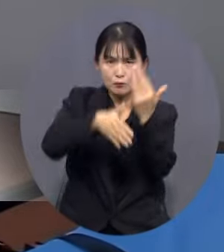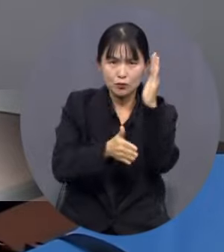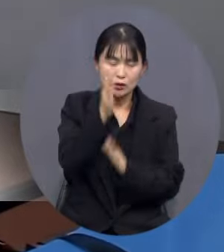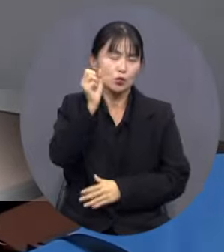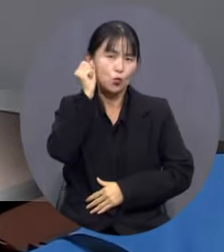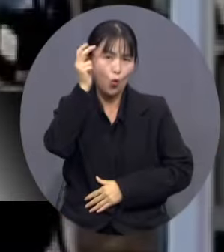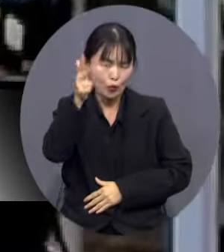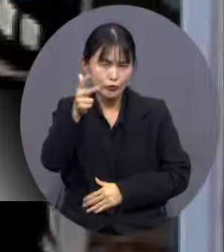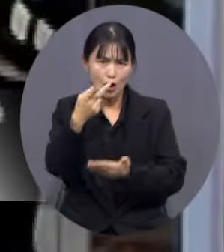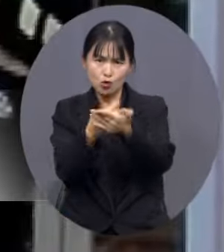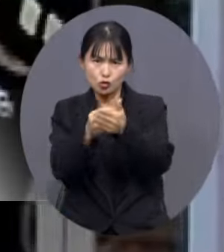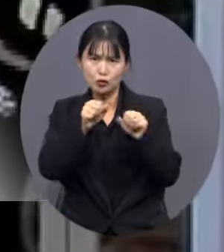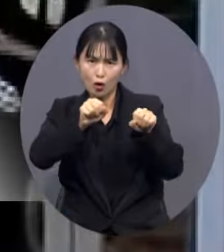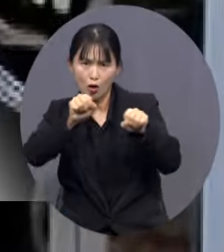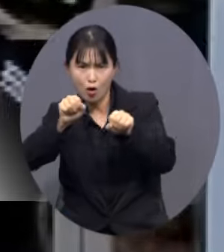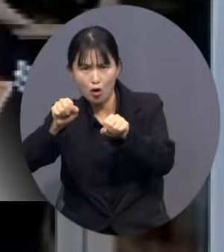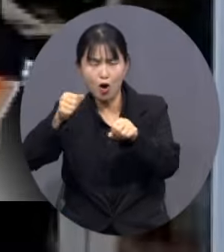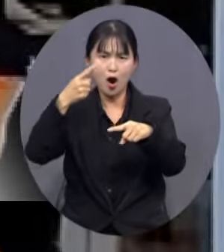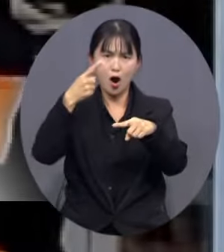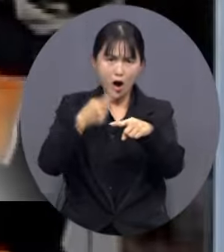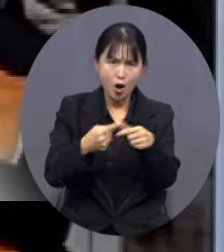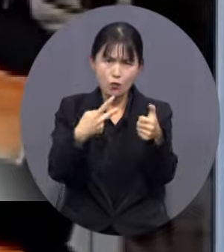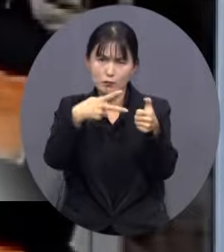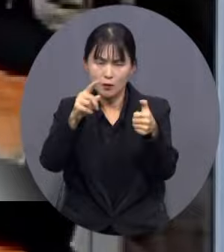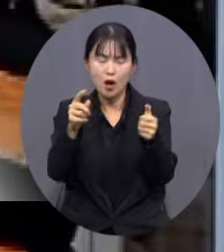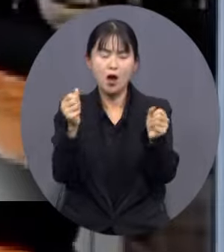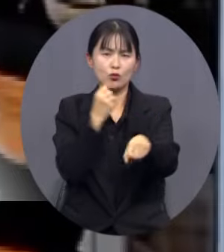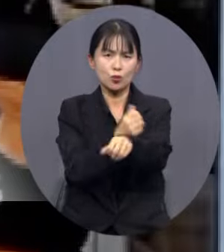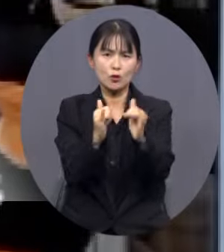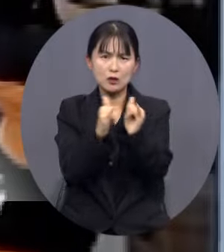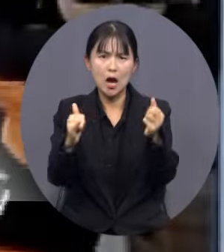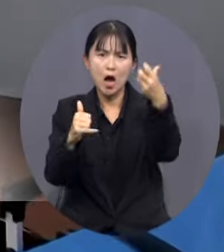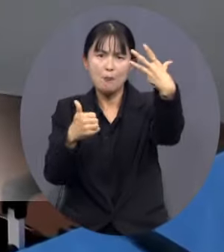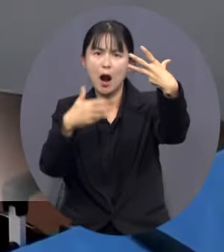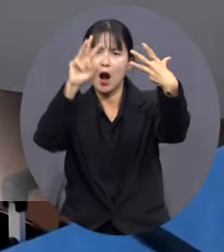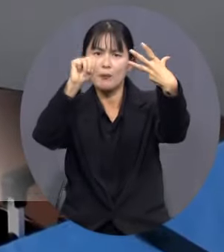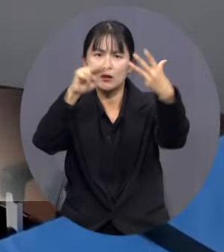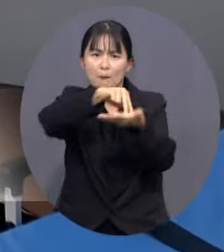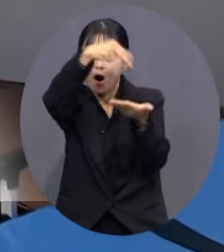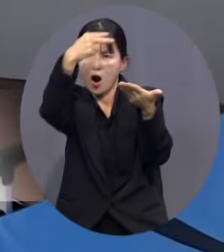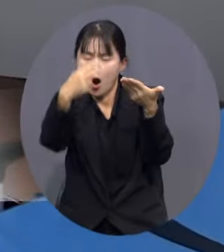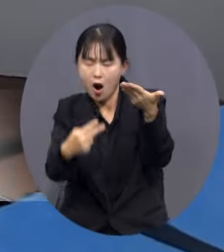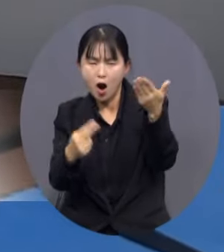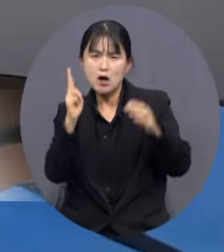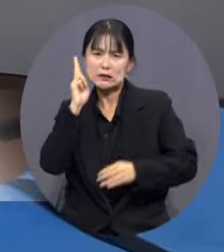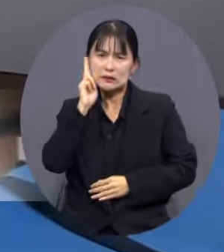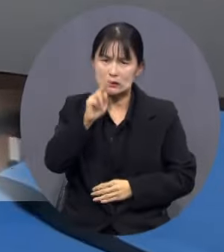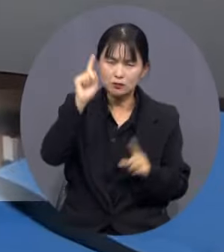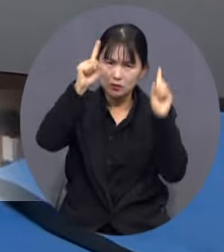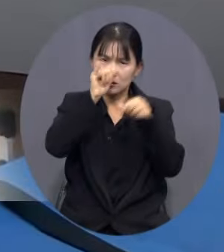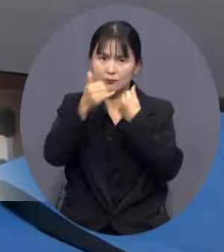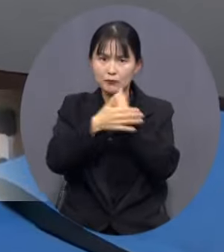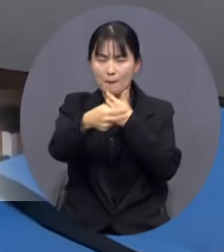호텔에서 유리창 청소 작업을 하던 50대 노동자가 8m 아래로 추락해 중상을 입고 병원으로